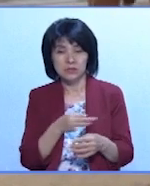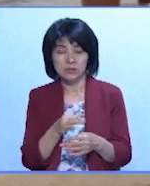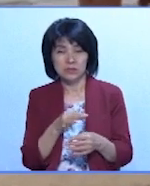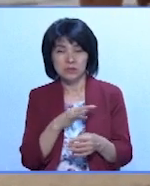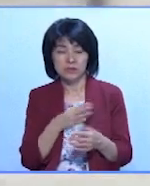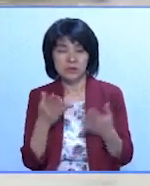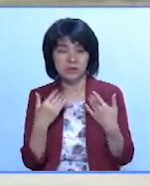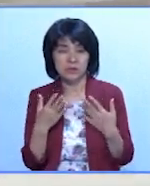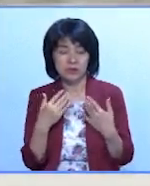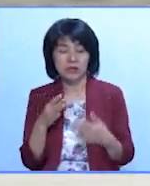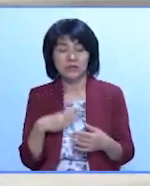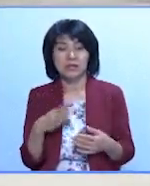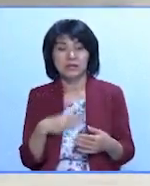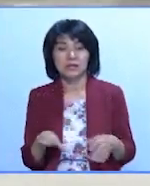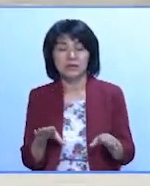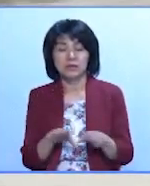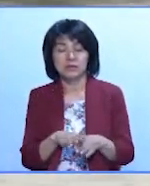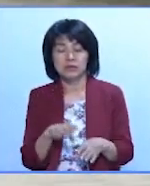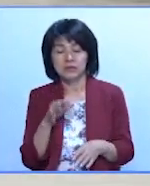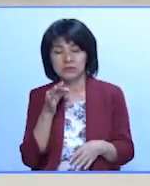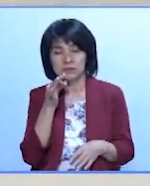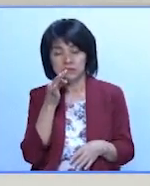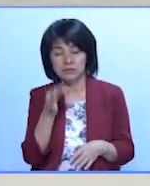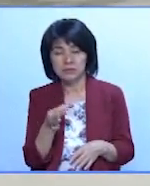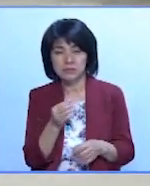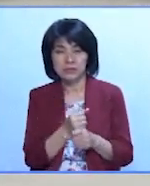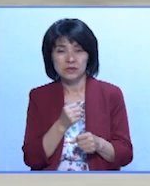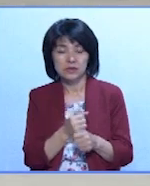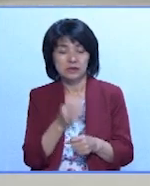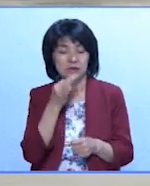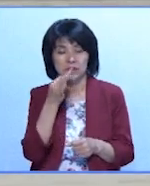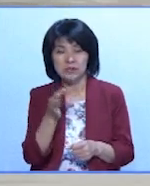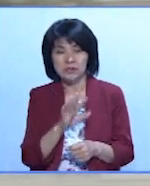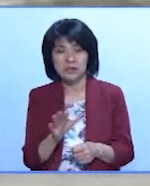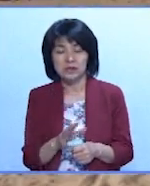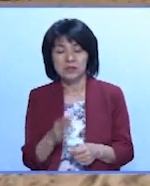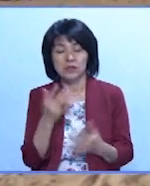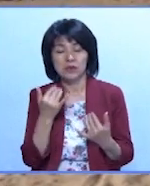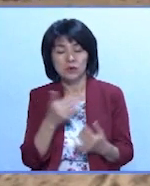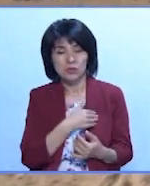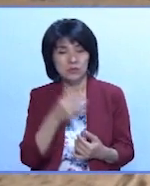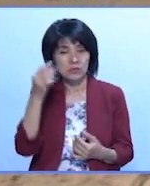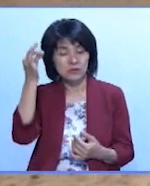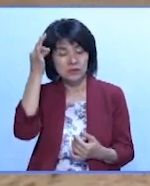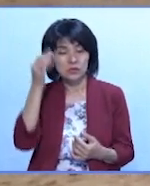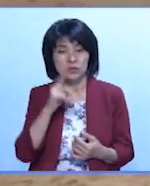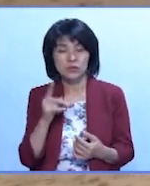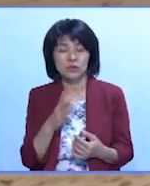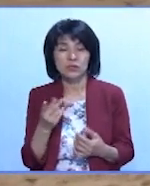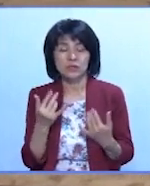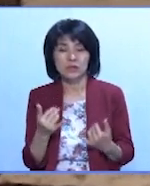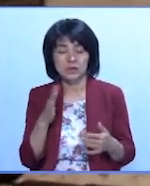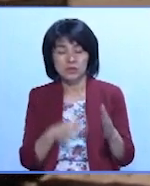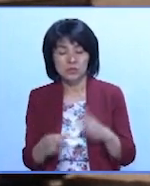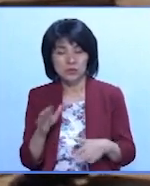адам мұндай қадамға не үшін барғанын айтпапты. Естеріңізге салып өтейік, қазіргі уақытта суға шомылу адам өміріне қауіпті. Біріншіден,